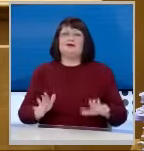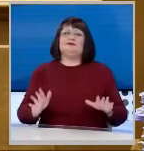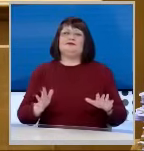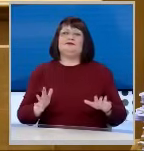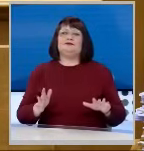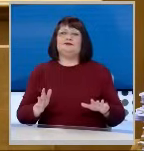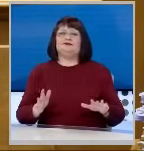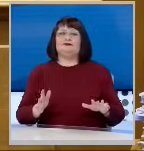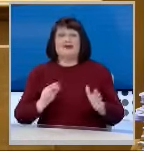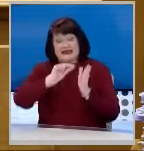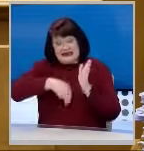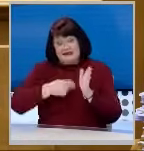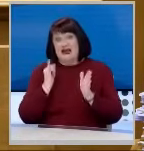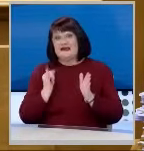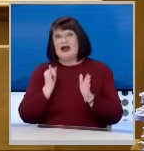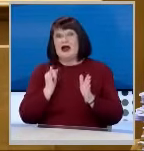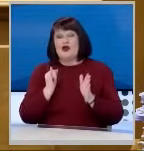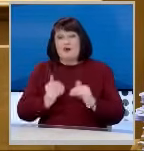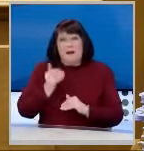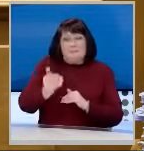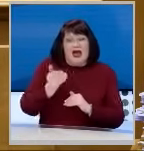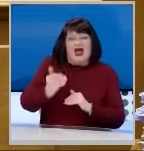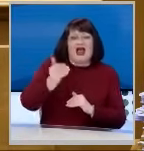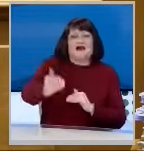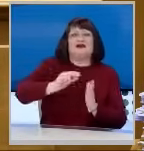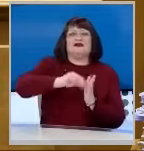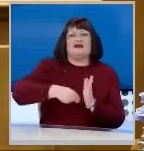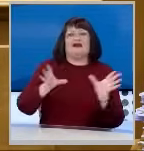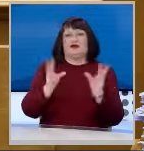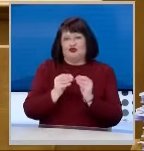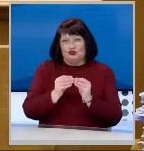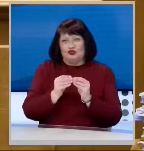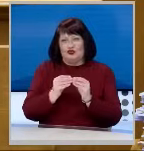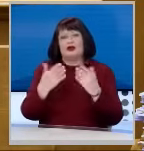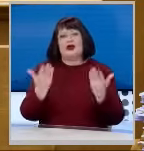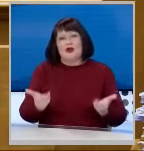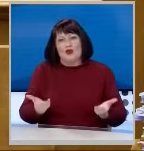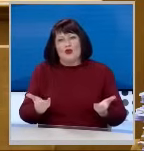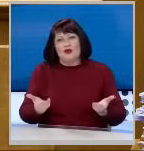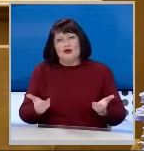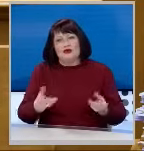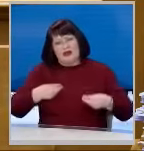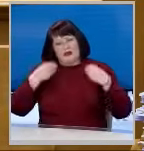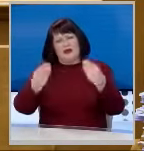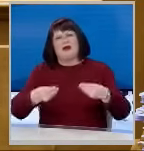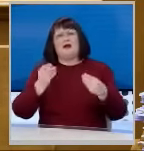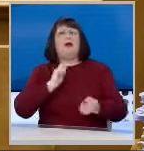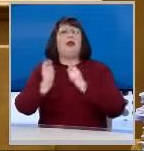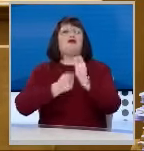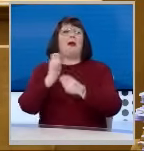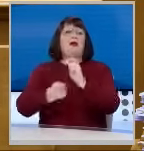και ότι δίδονταν παρατάσεις και ότι τα ίζα με